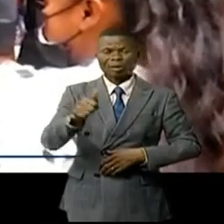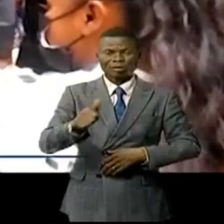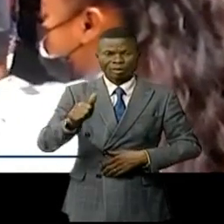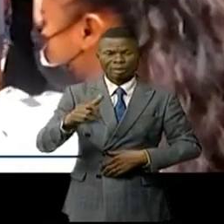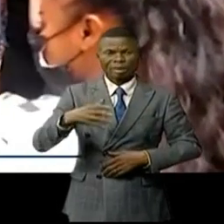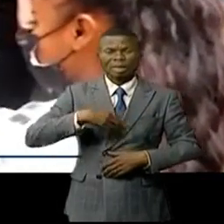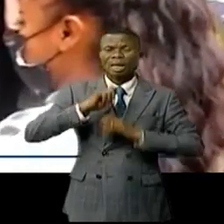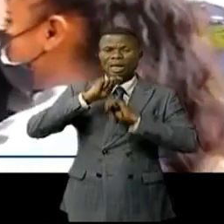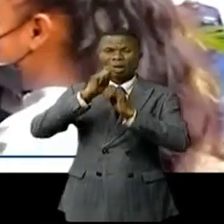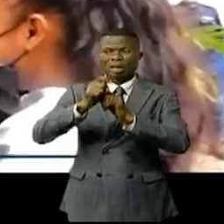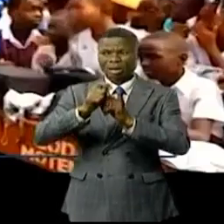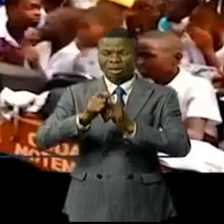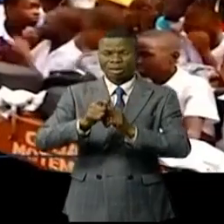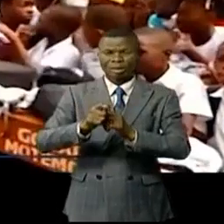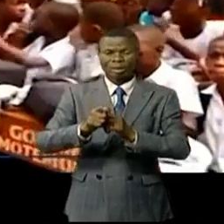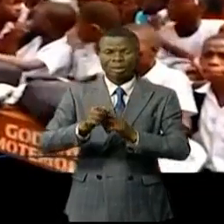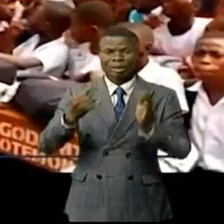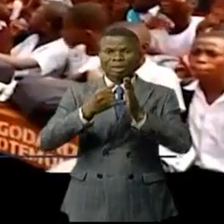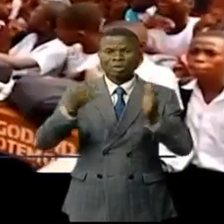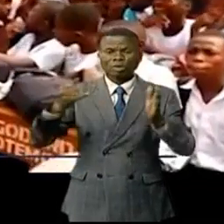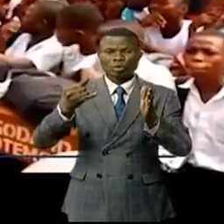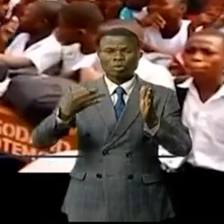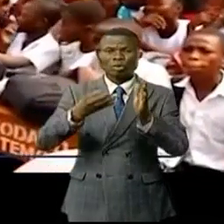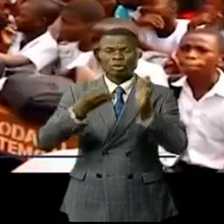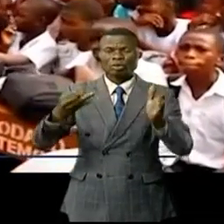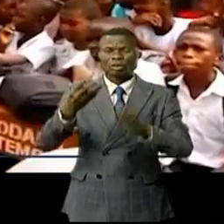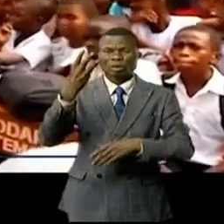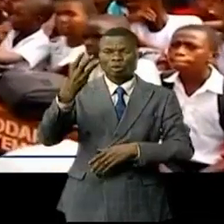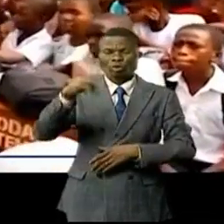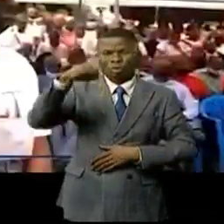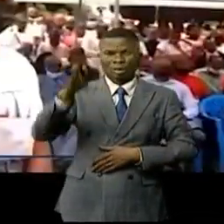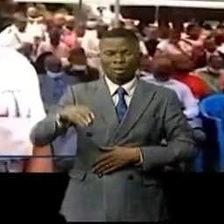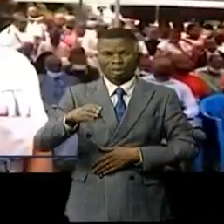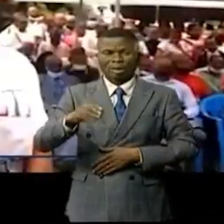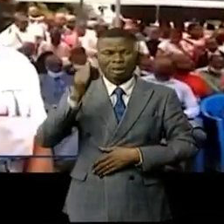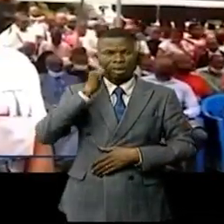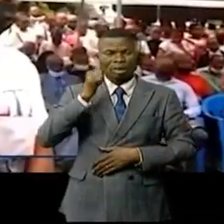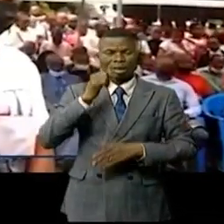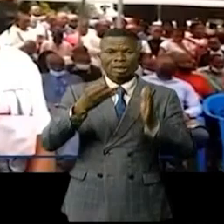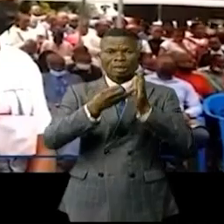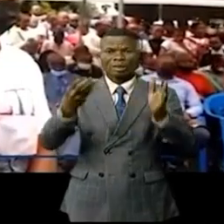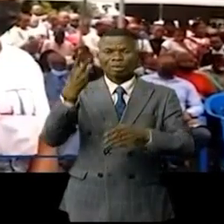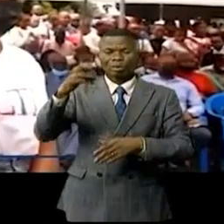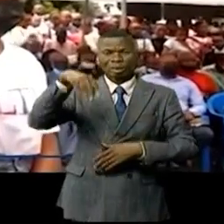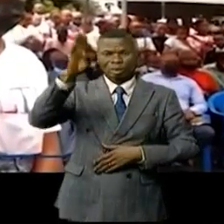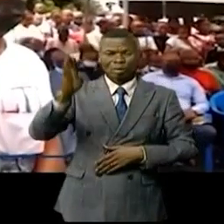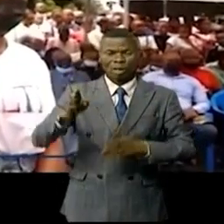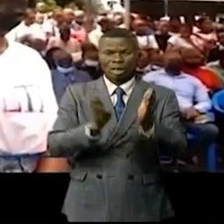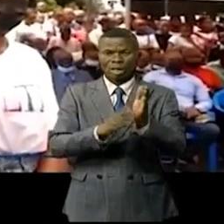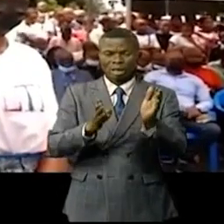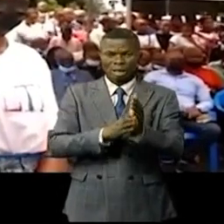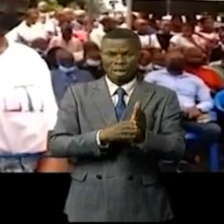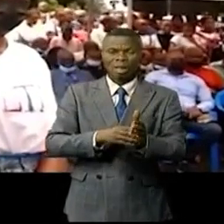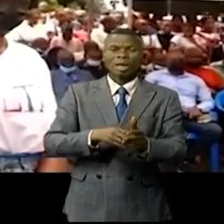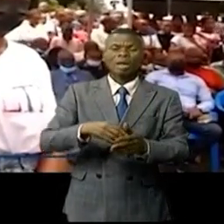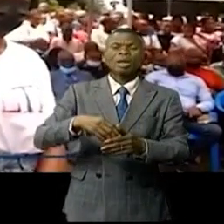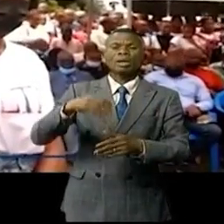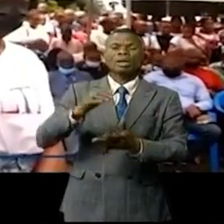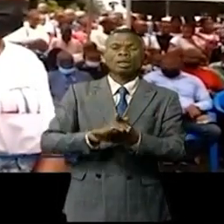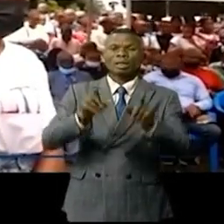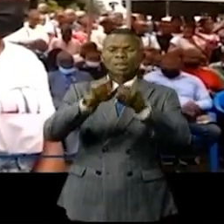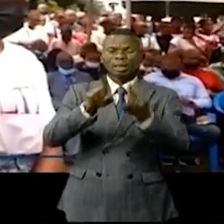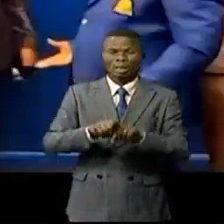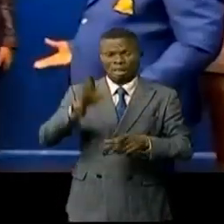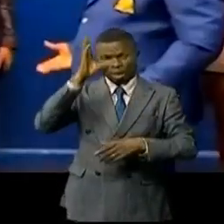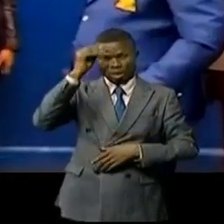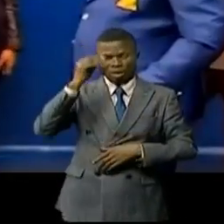2020-2021. Mossaï Moussaou, 73%, Katanda Trésine, 72% de l'Institut Lumumba et Jonathan